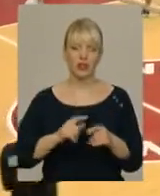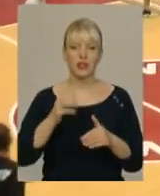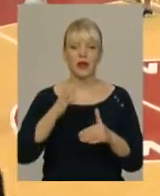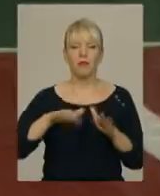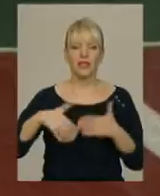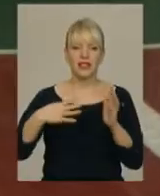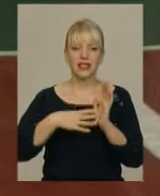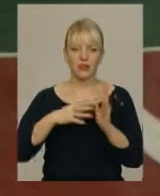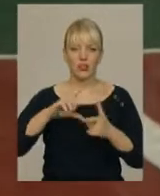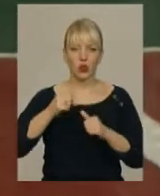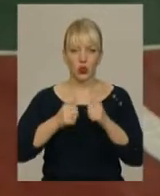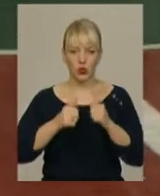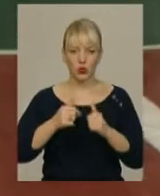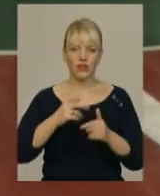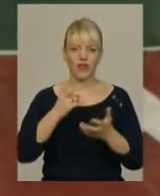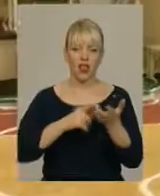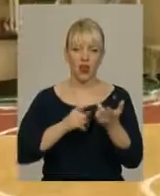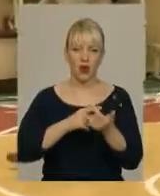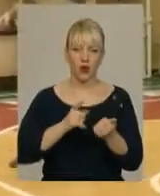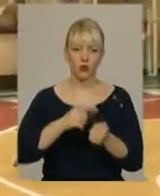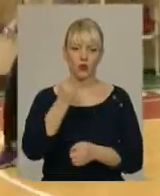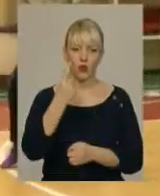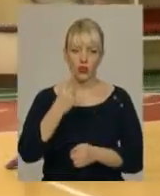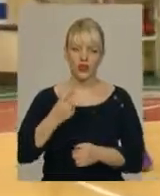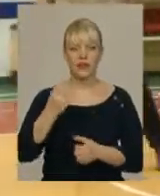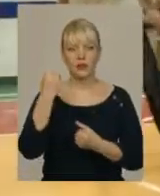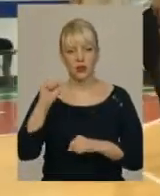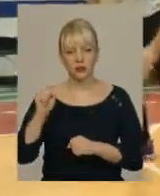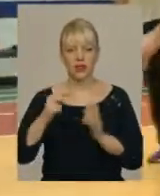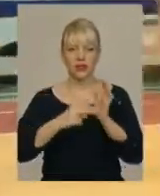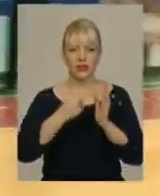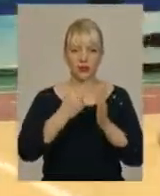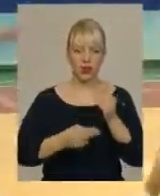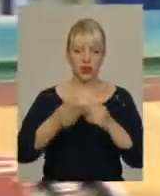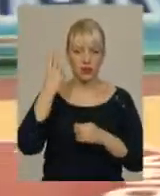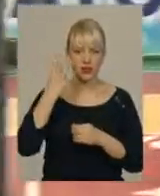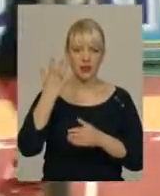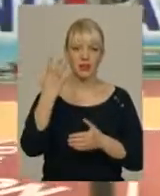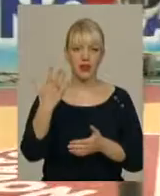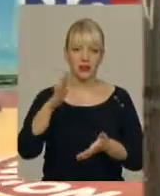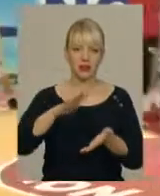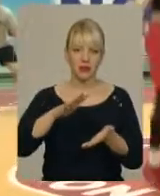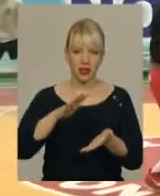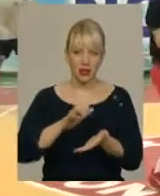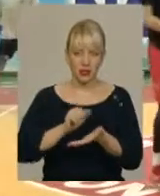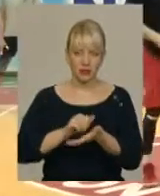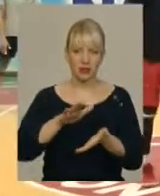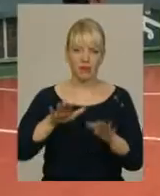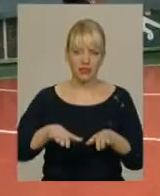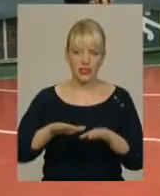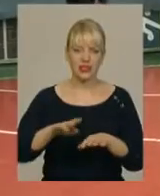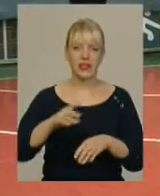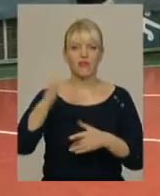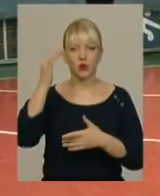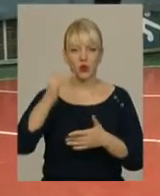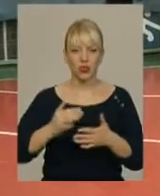турів змагань на рахунку новаторців 11 перемог і 7 поразок. Хмельничани на п'ятій позиції в турнірній таблиці чемпіонату. Чи